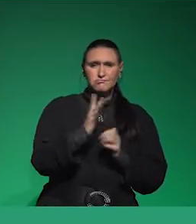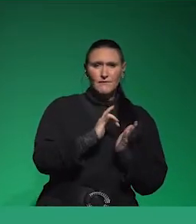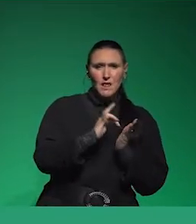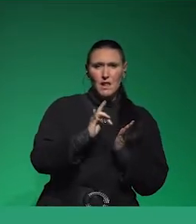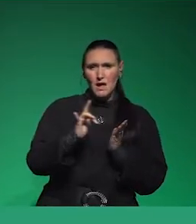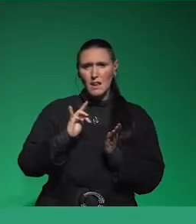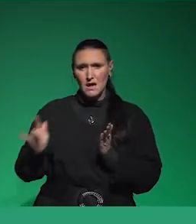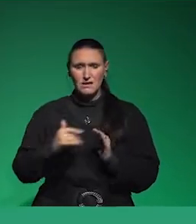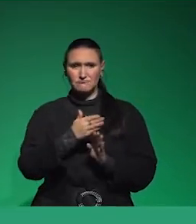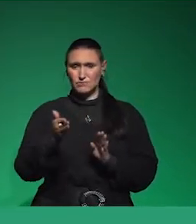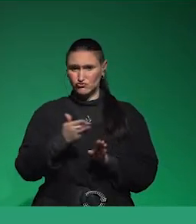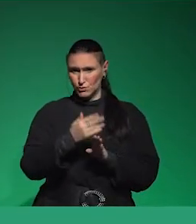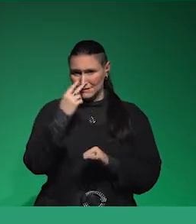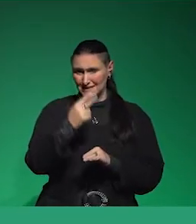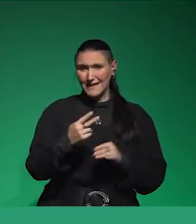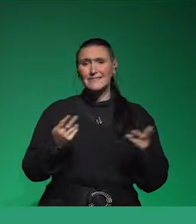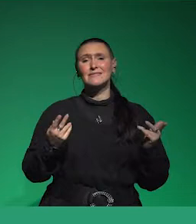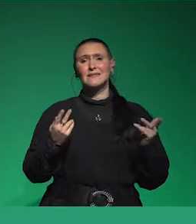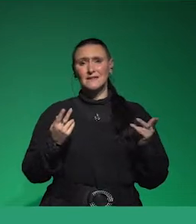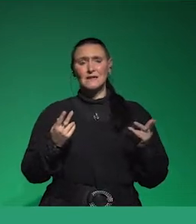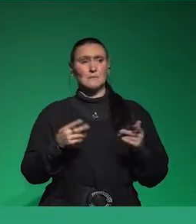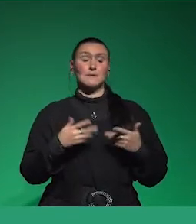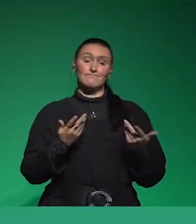Auch gibt es tatsächlich